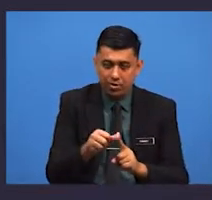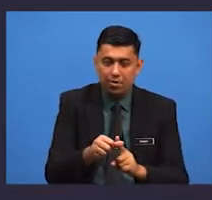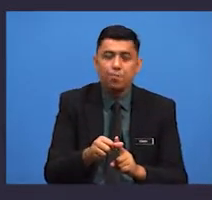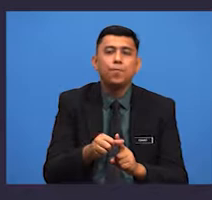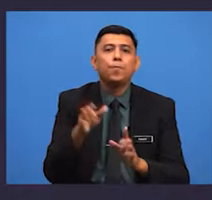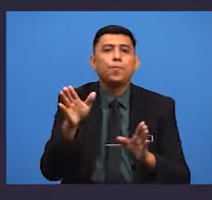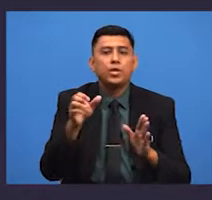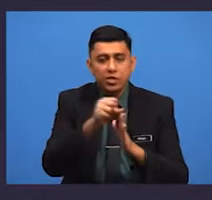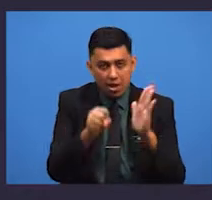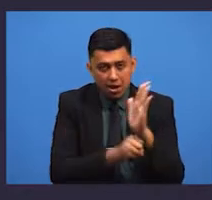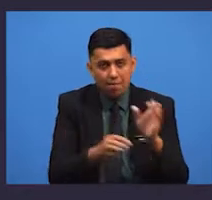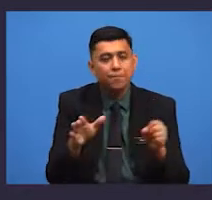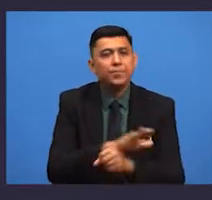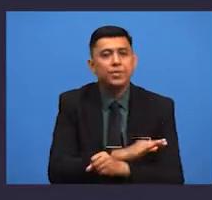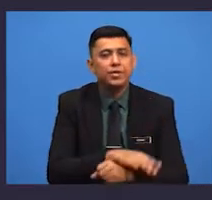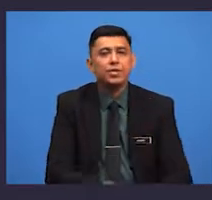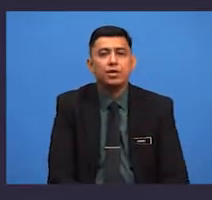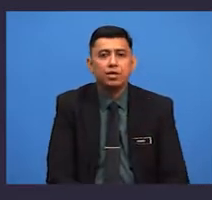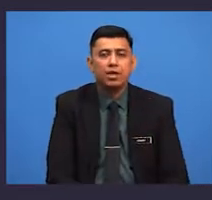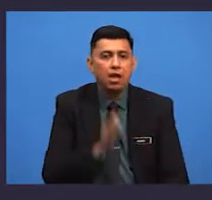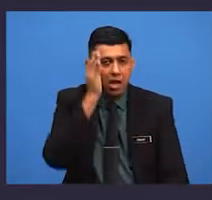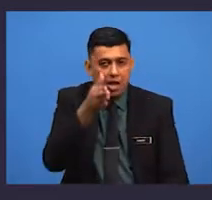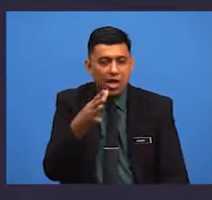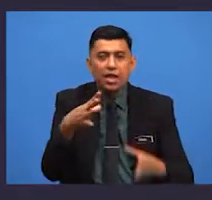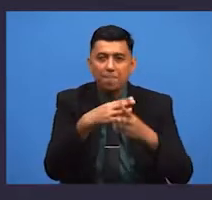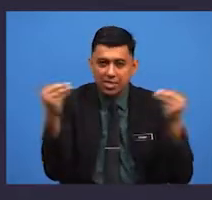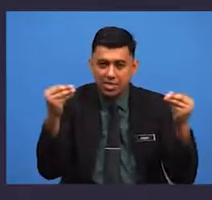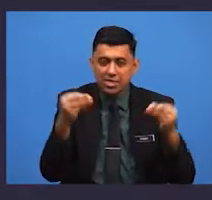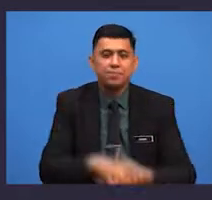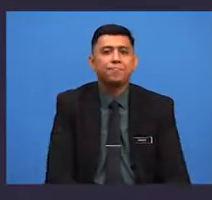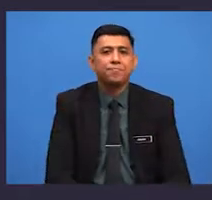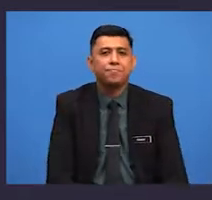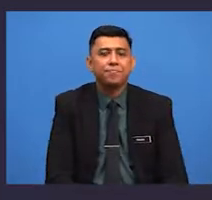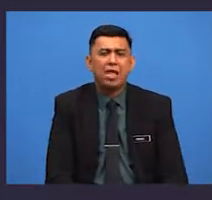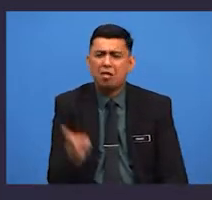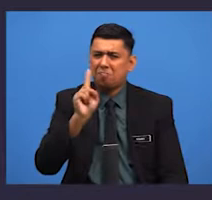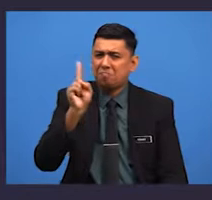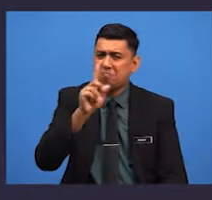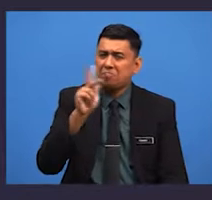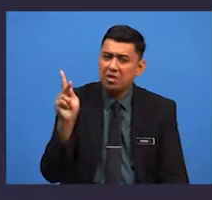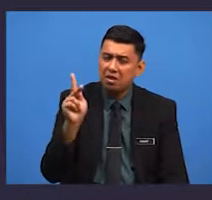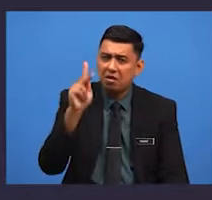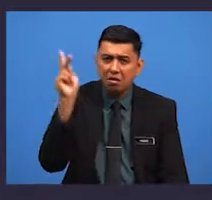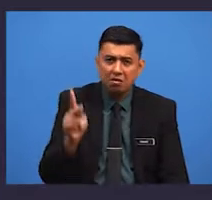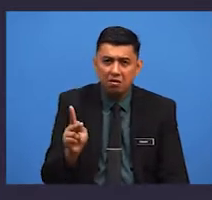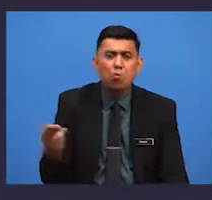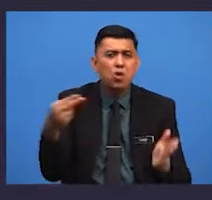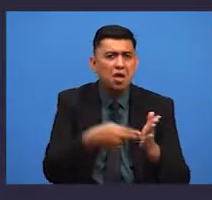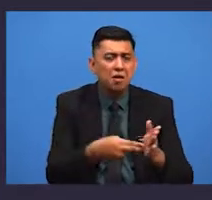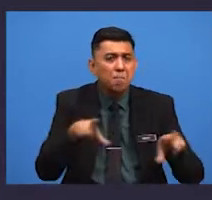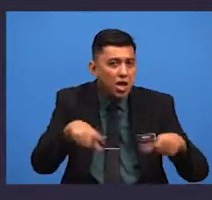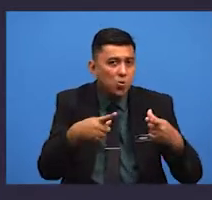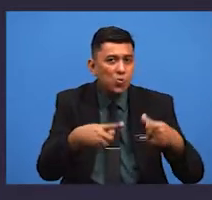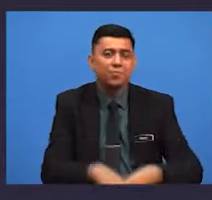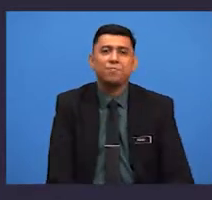Apabila syarat dipenuhi, struktur kawalan ini akan tamat. Di manakah proses